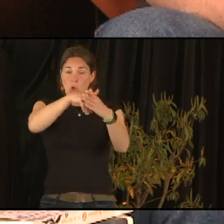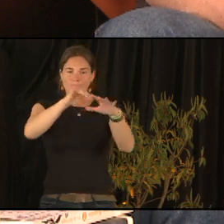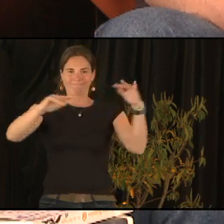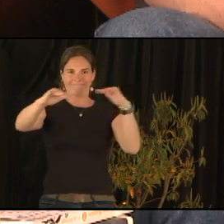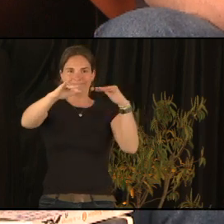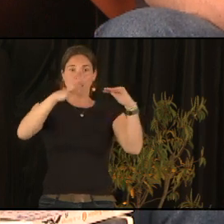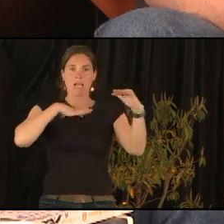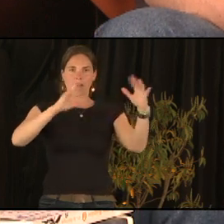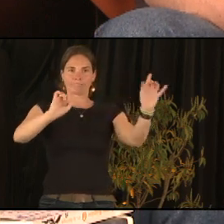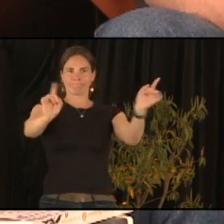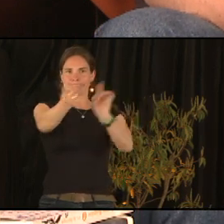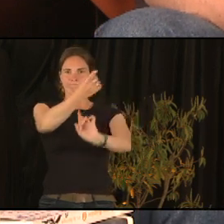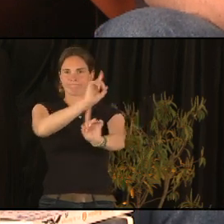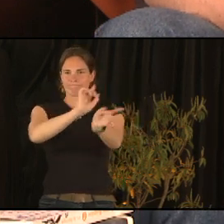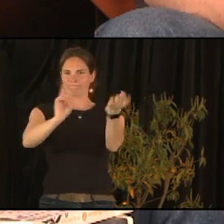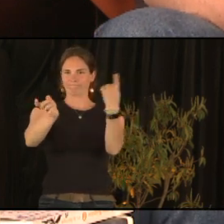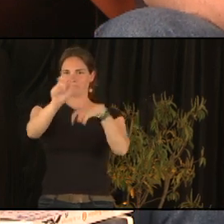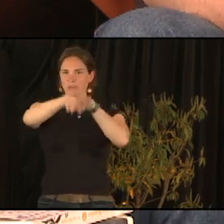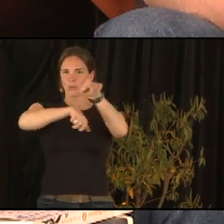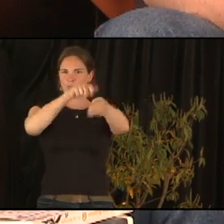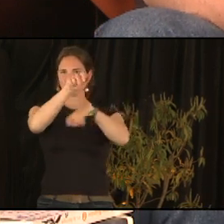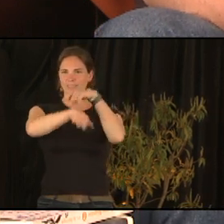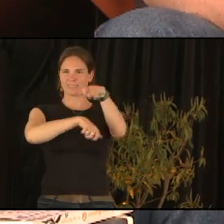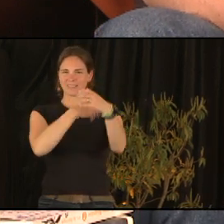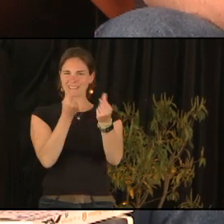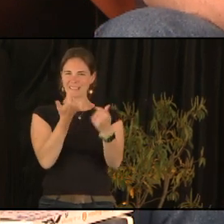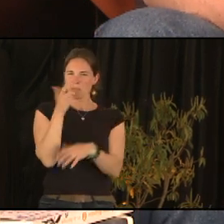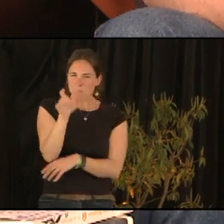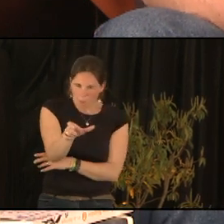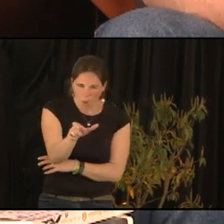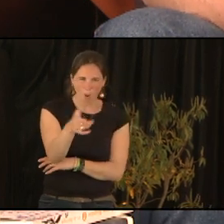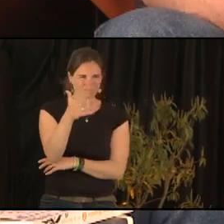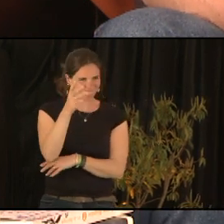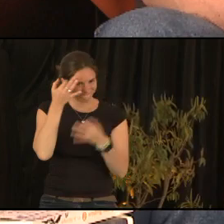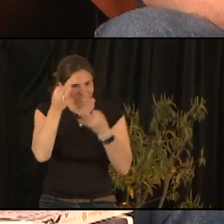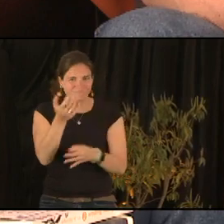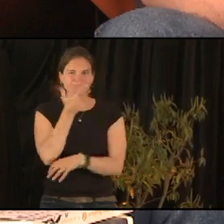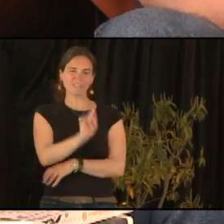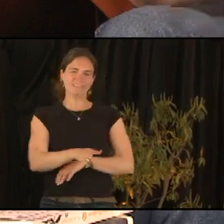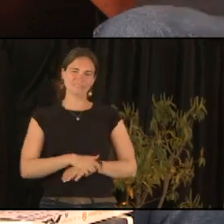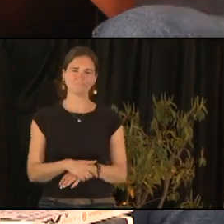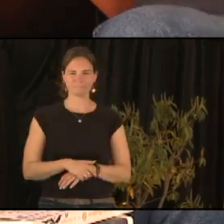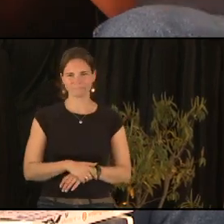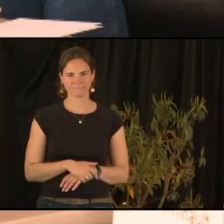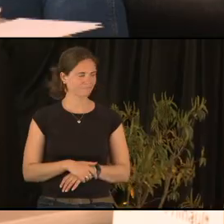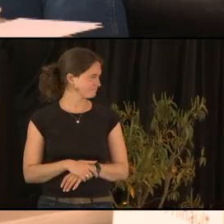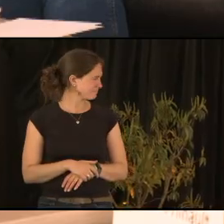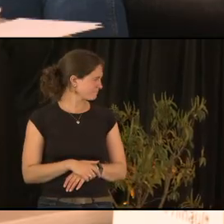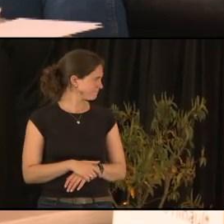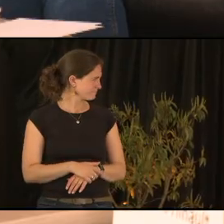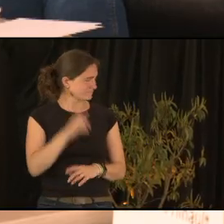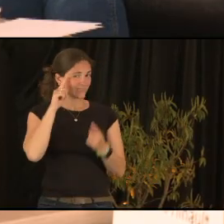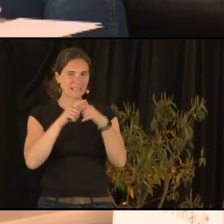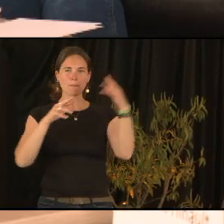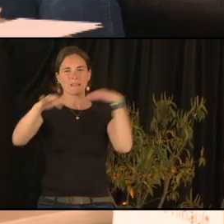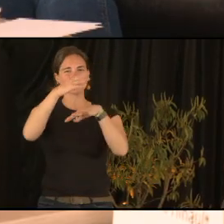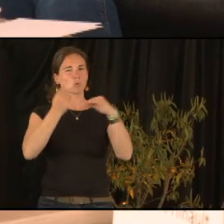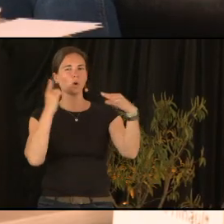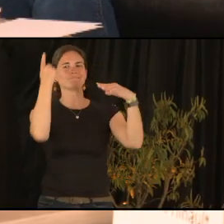d'eux. Et ce n'est pas évident, en fait, de trouver les bons mots, les bons termes pour ça. Pour mettre les gens ou pour le